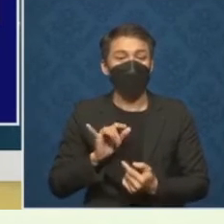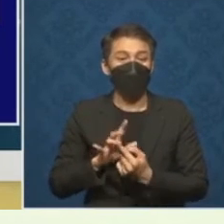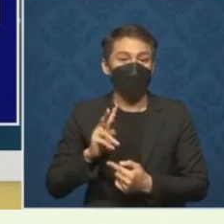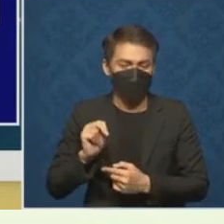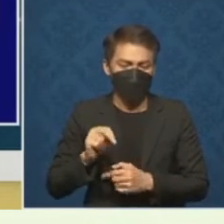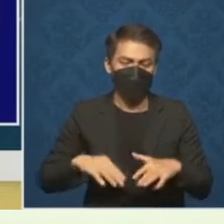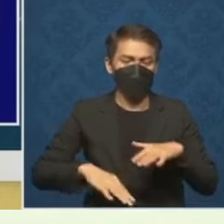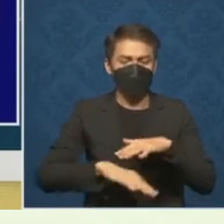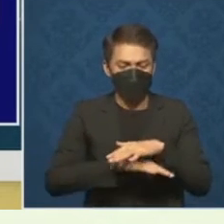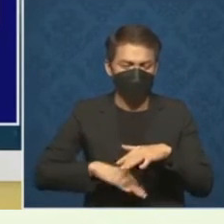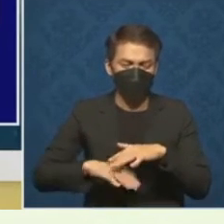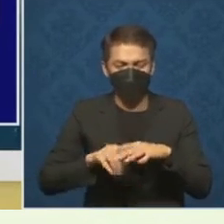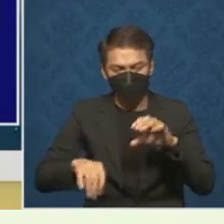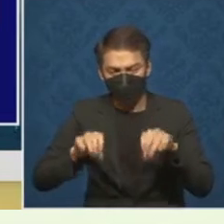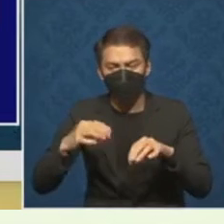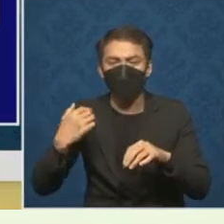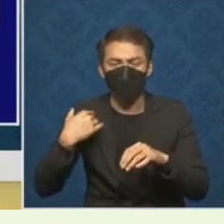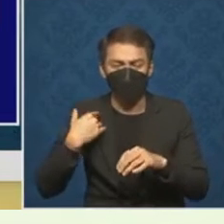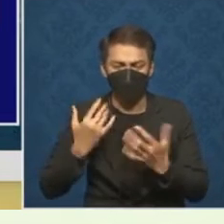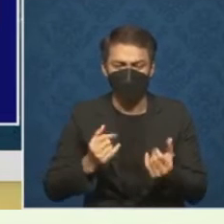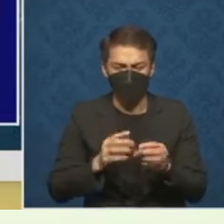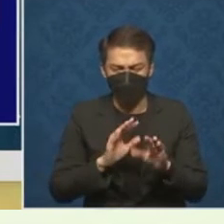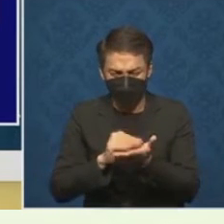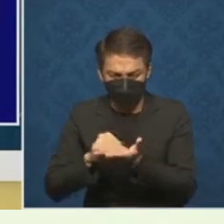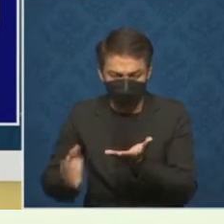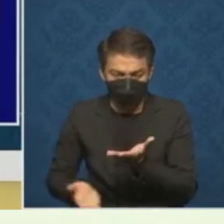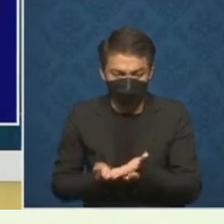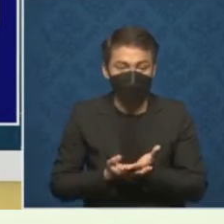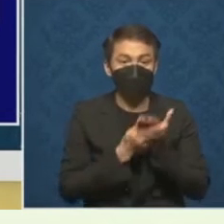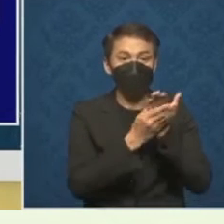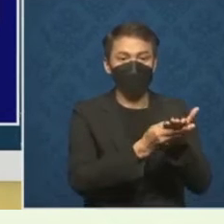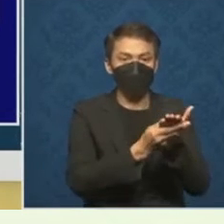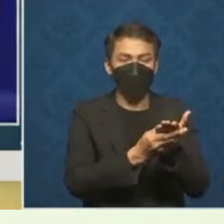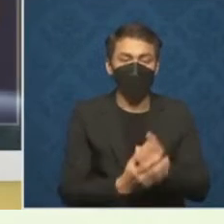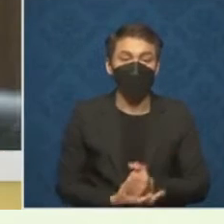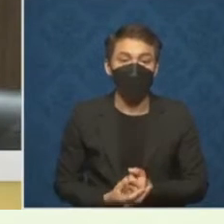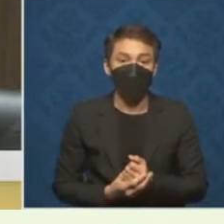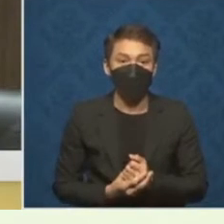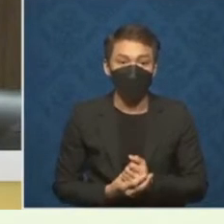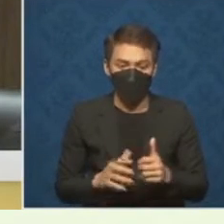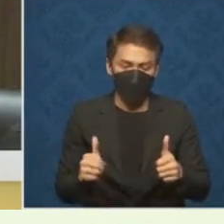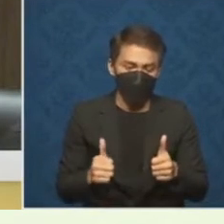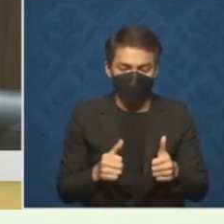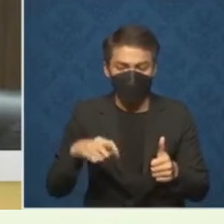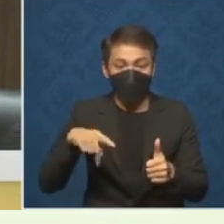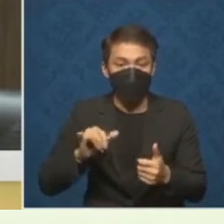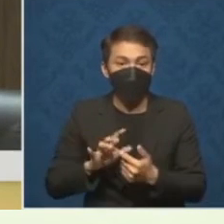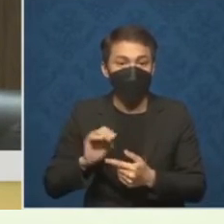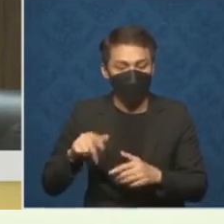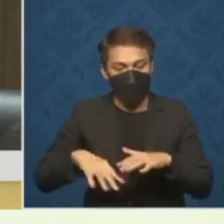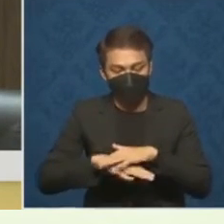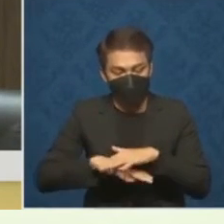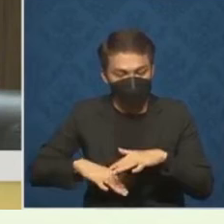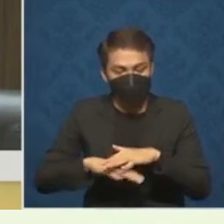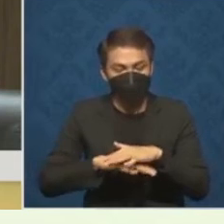ได้มานำเสนอนะครับก็พยานหลักฐานนี้ก็ส่งให้ครบถ้วนในส่วนของจังหวัดลำปางนะ